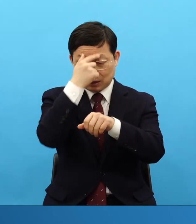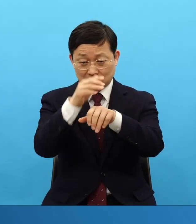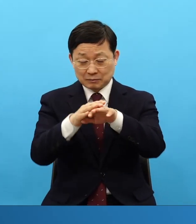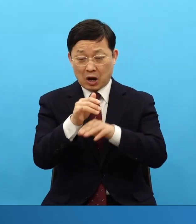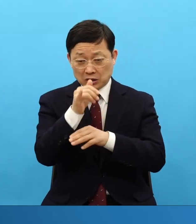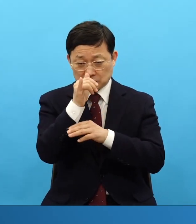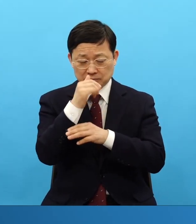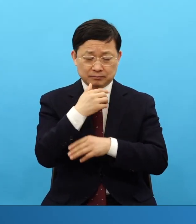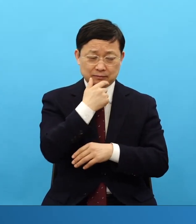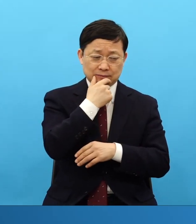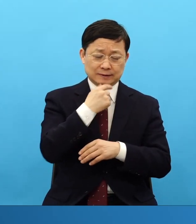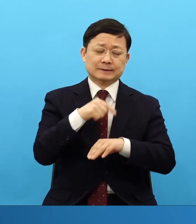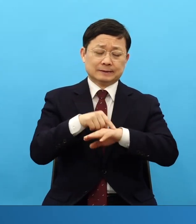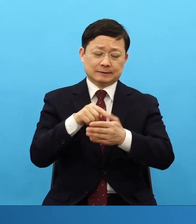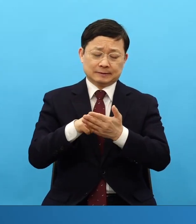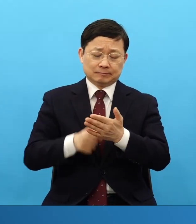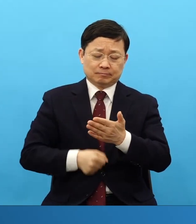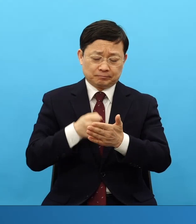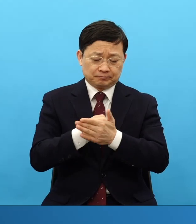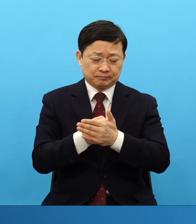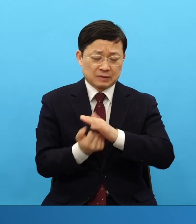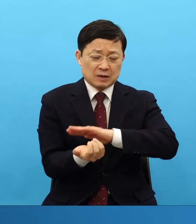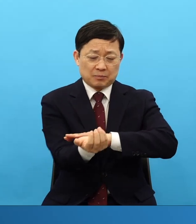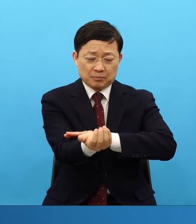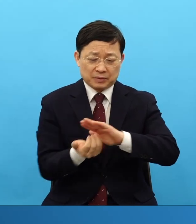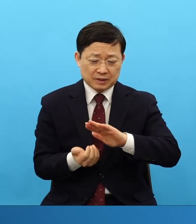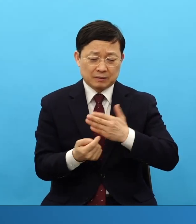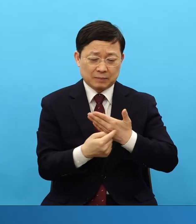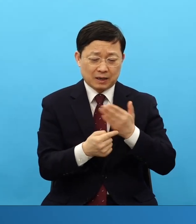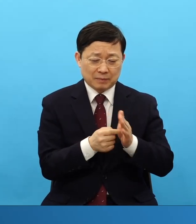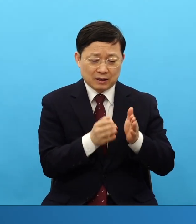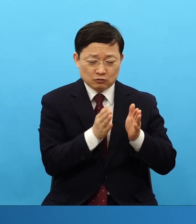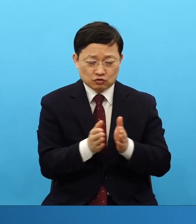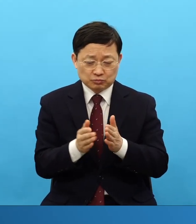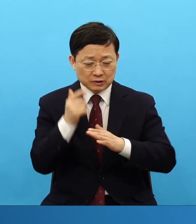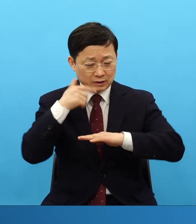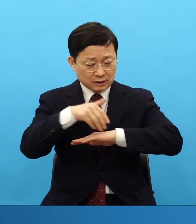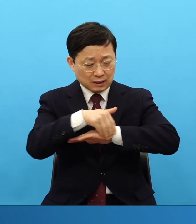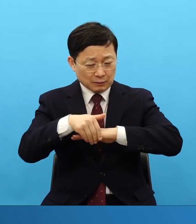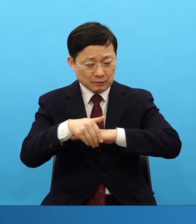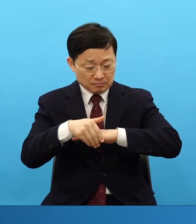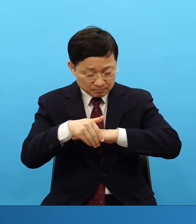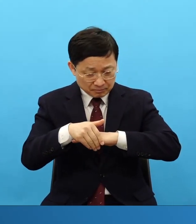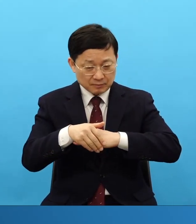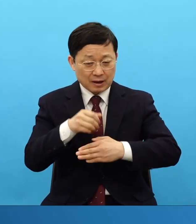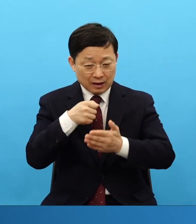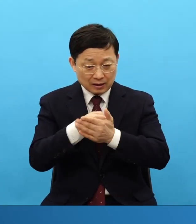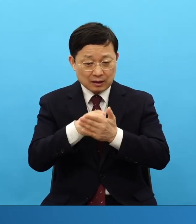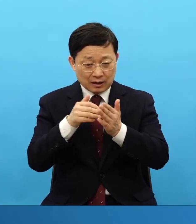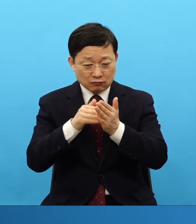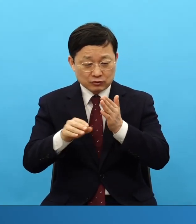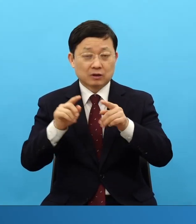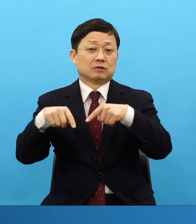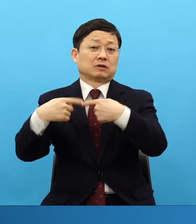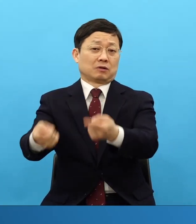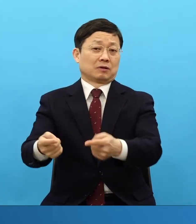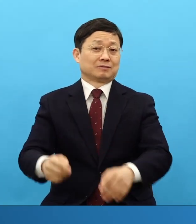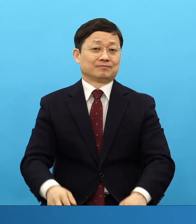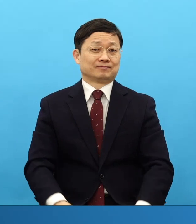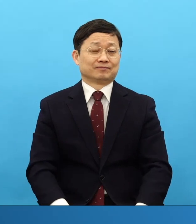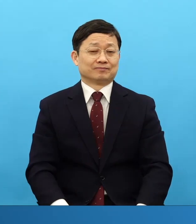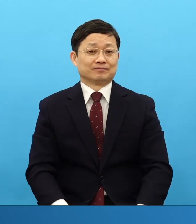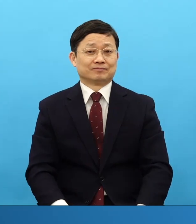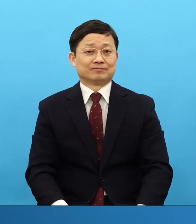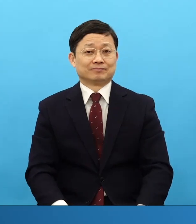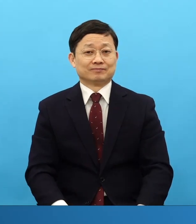the plan to receive this type of answer. 우리가 몇 년 전에는 중직자 대회할 때